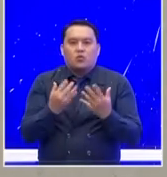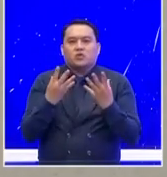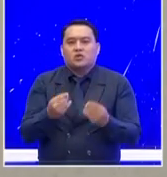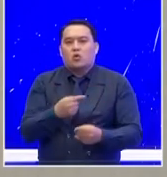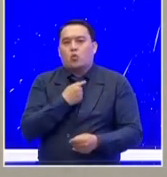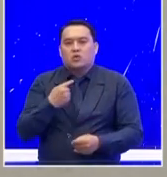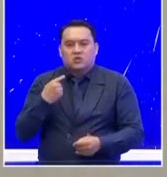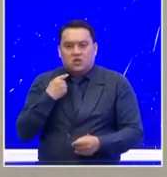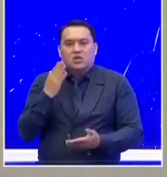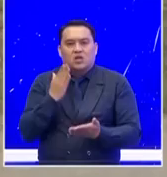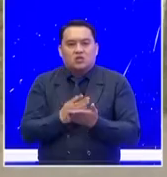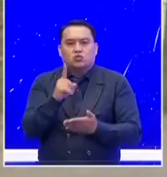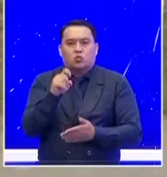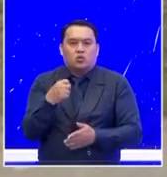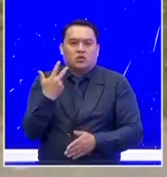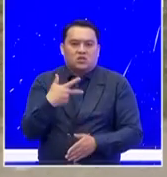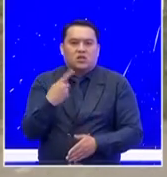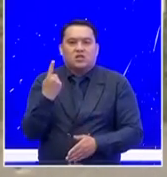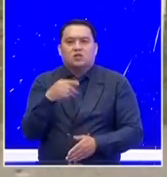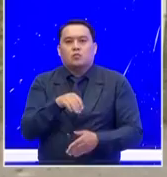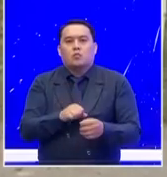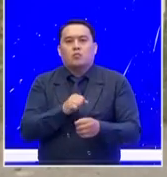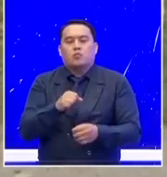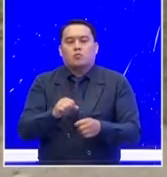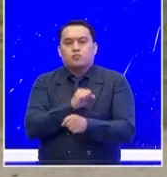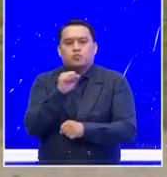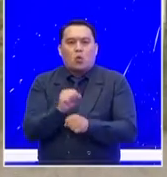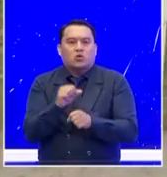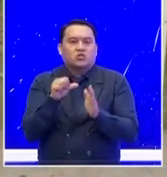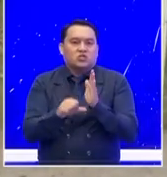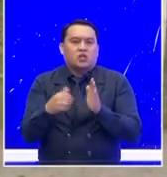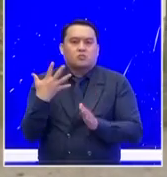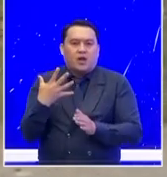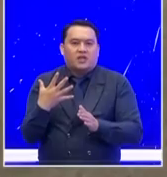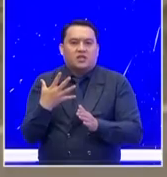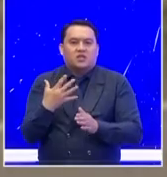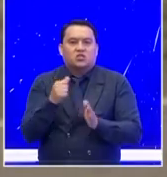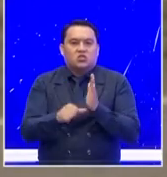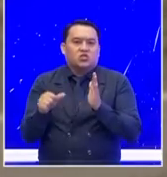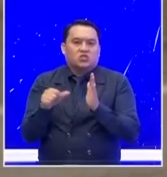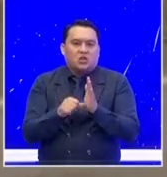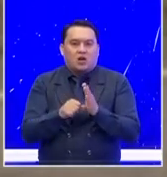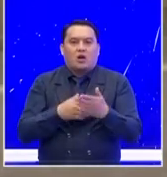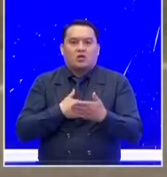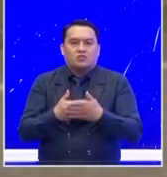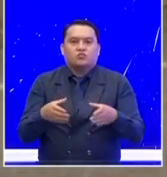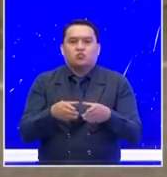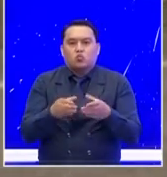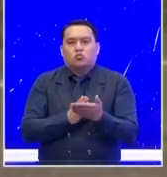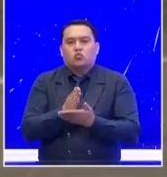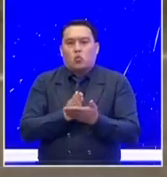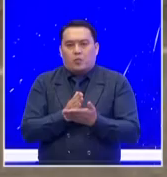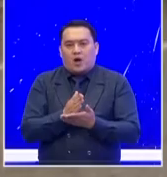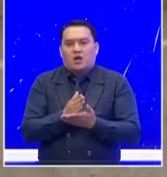день в области функционирует 131 пост, в числе которых 65 санитарных и 66 мобильных.